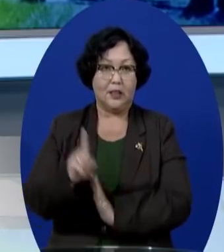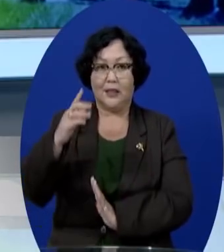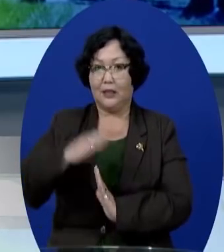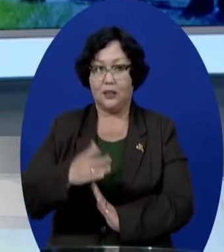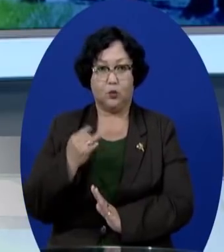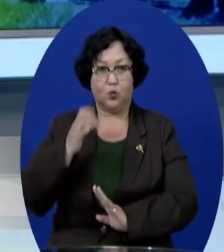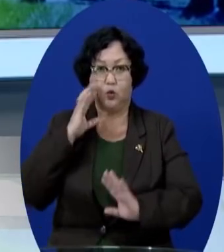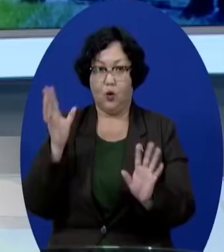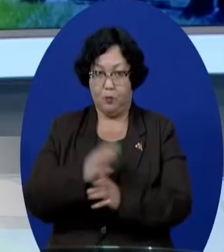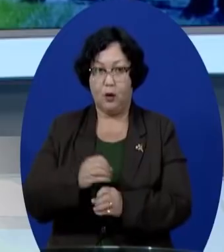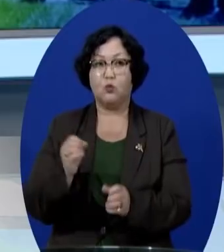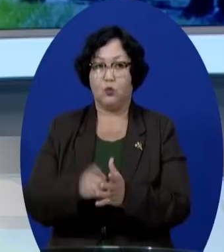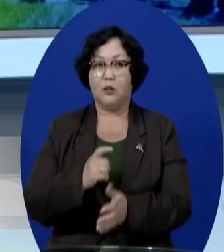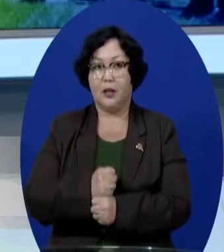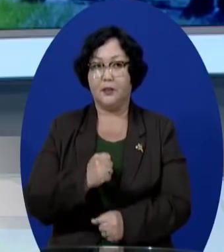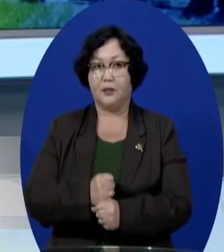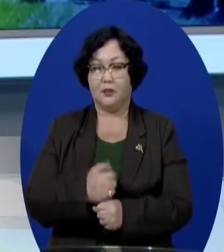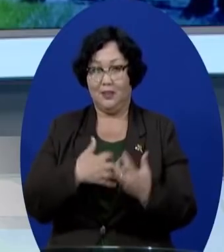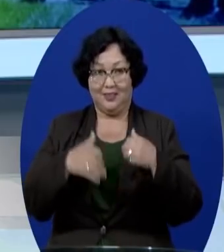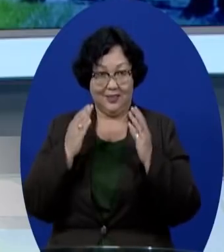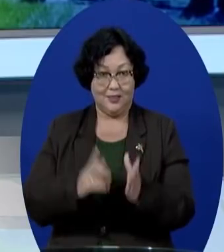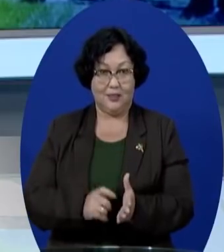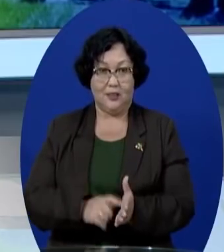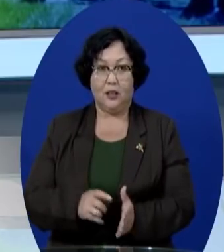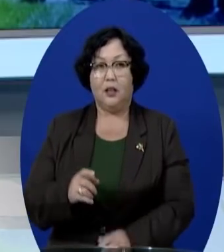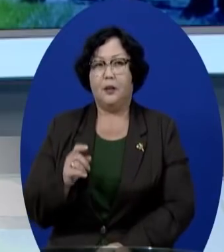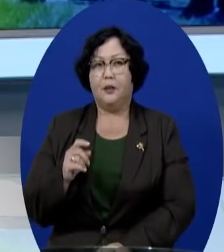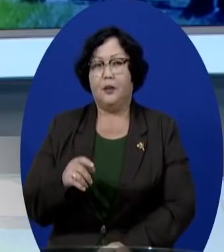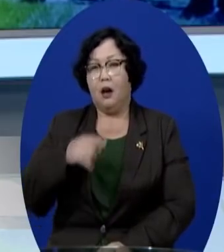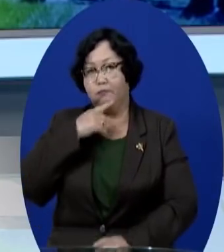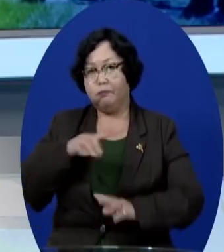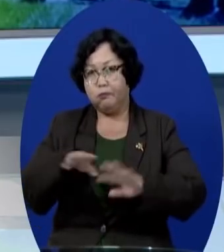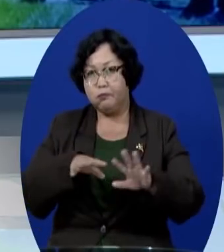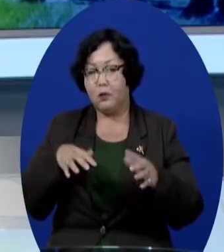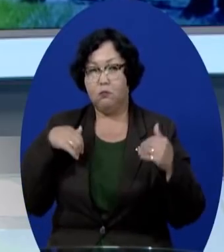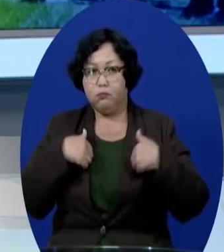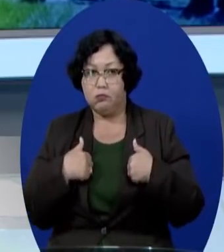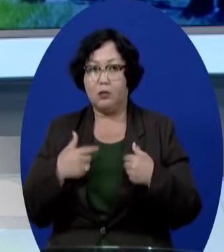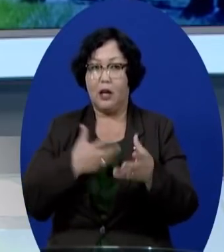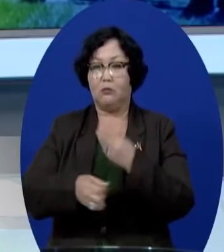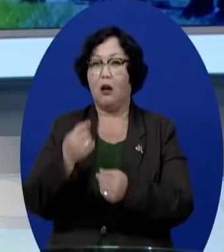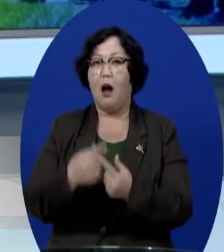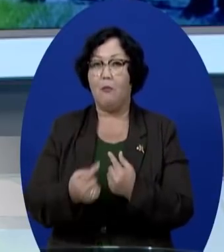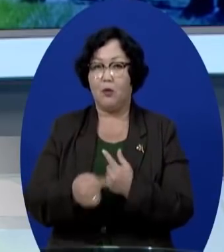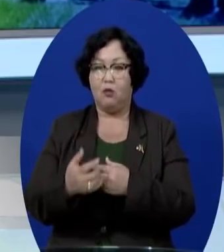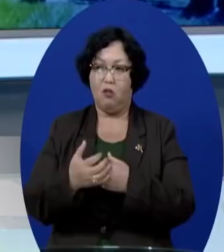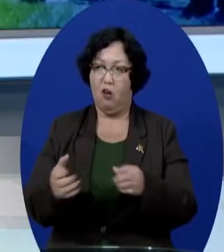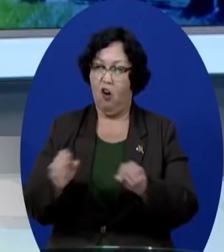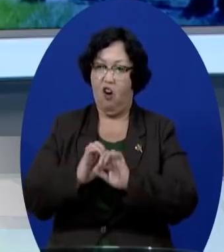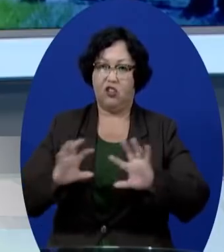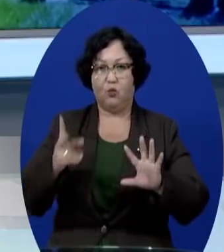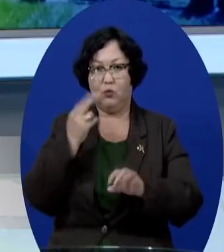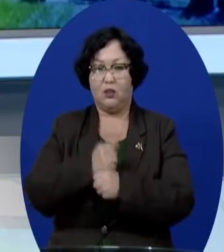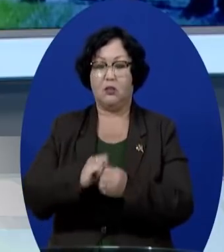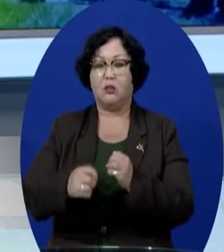зохион байгуулах зэрэг чухал ажил тулгумдсан. Энэ үед хурд морь уралдуулах, бүх барилдуулах зэрэг халдварын эрсдэлтэй олон нийтийг хамарсан үйл ажиллагааг 8-р